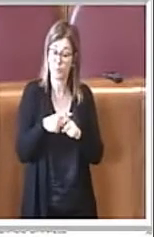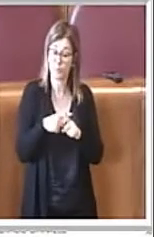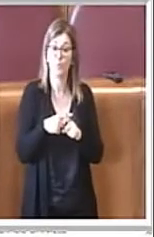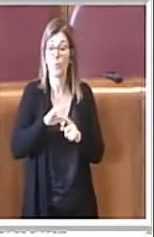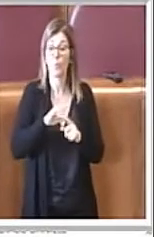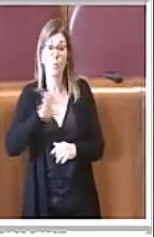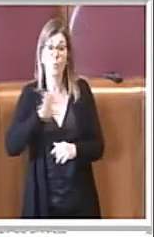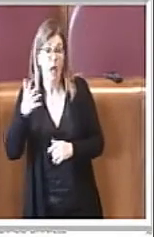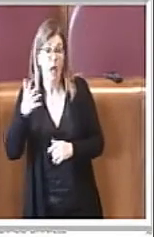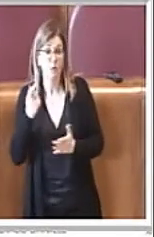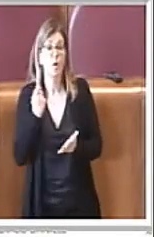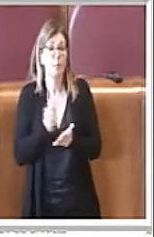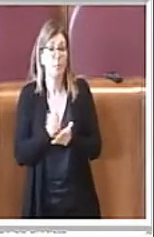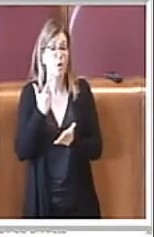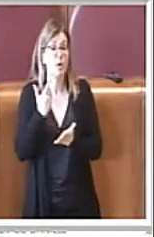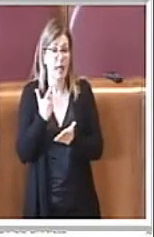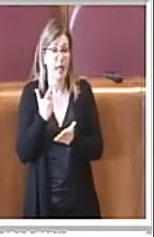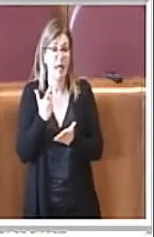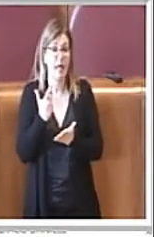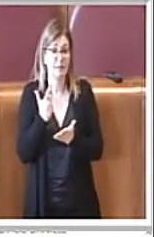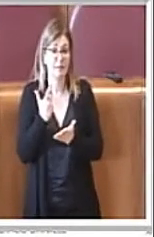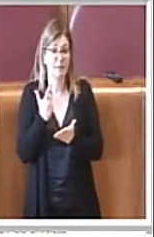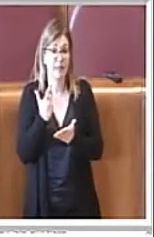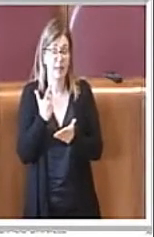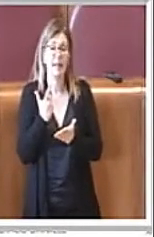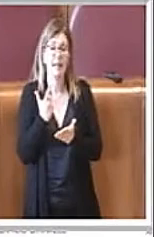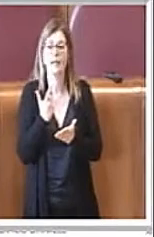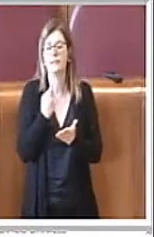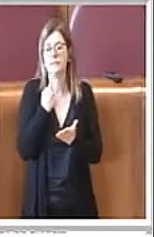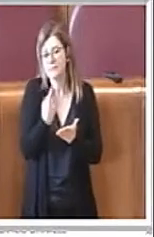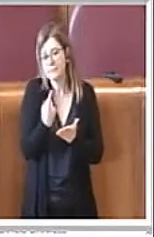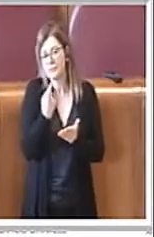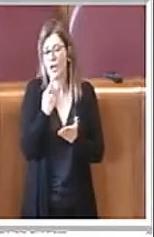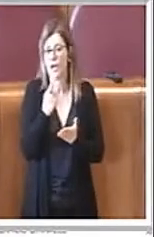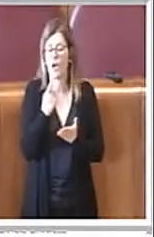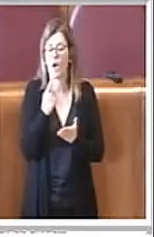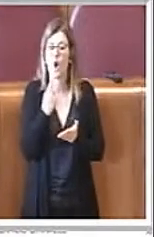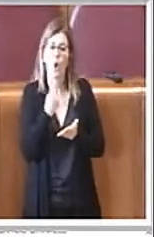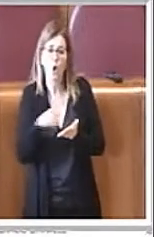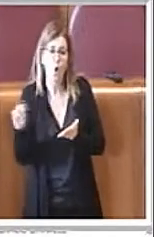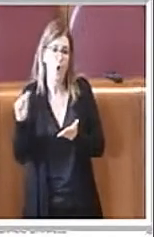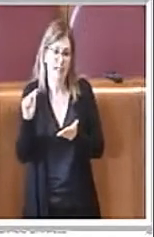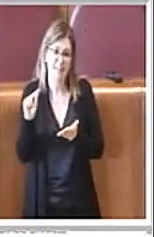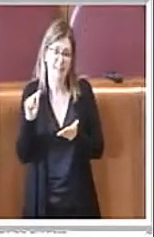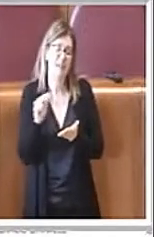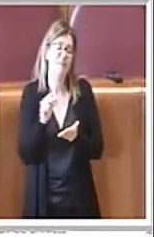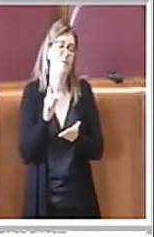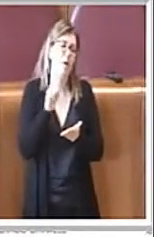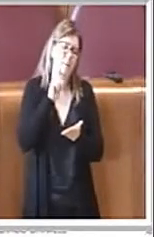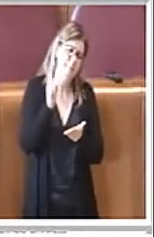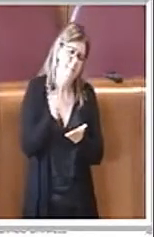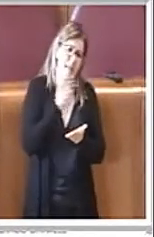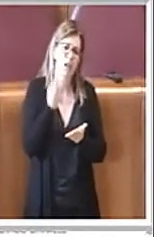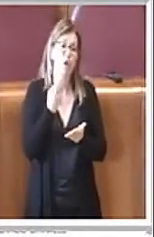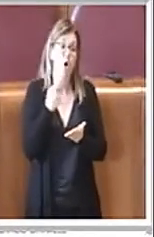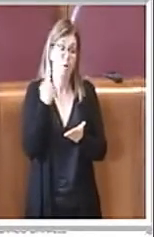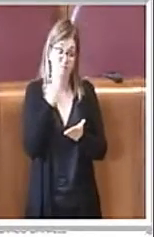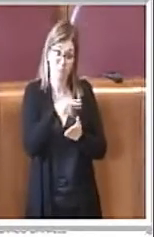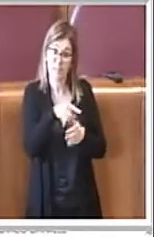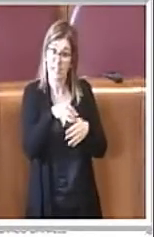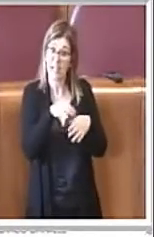ulteriore, se vogliamo dire, correttivo a quello che è, o meglio, va a rinforzare l'attuale